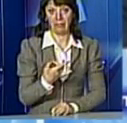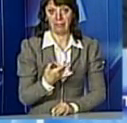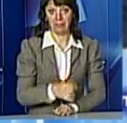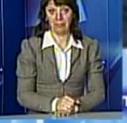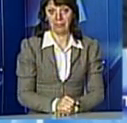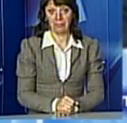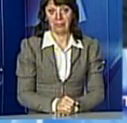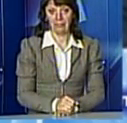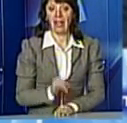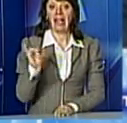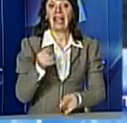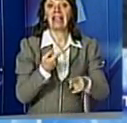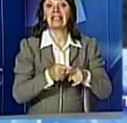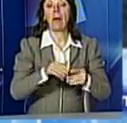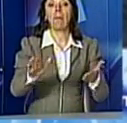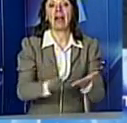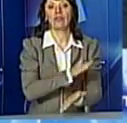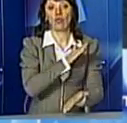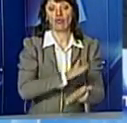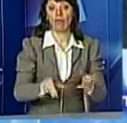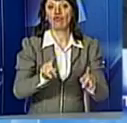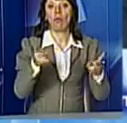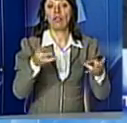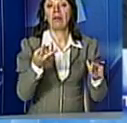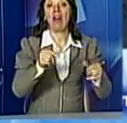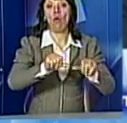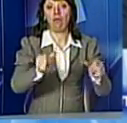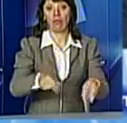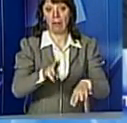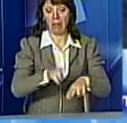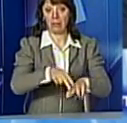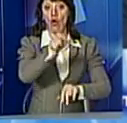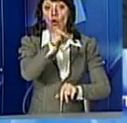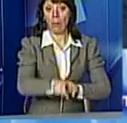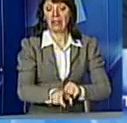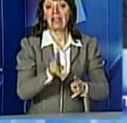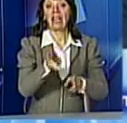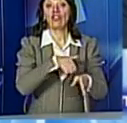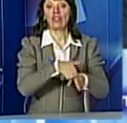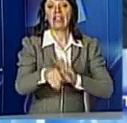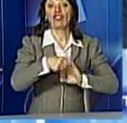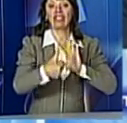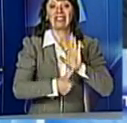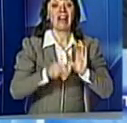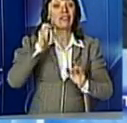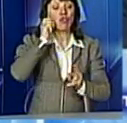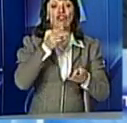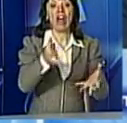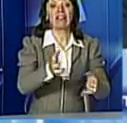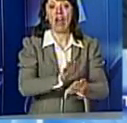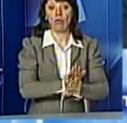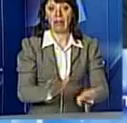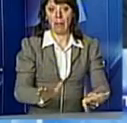е І це безкоштовно що потрібно для оформлення паспорта громадянин який досяг 16 років Та ще не